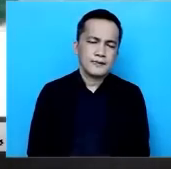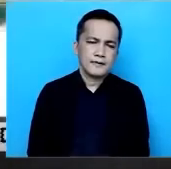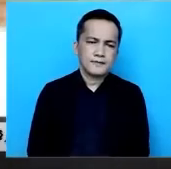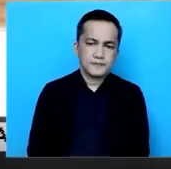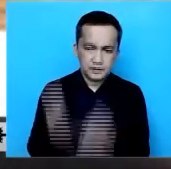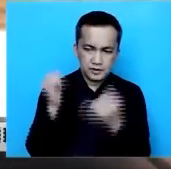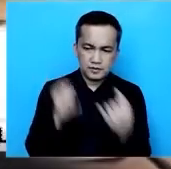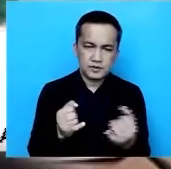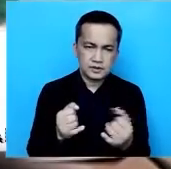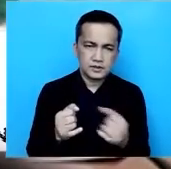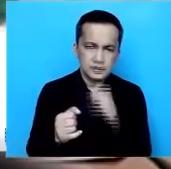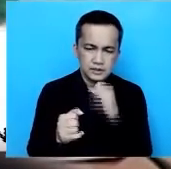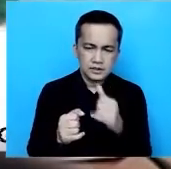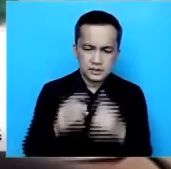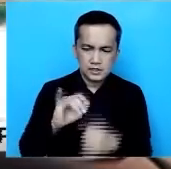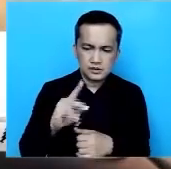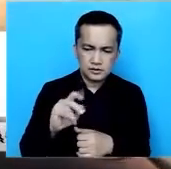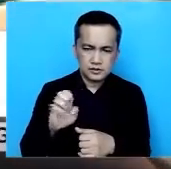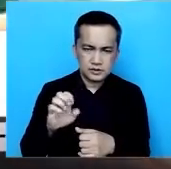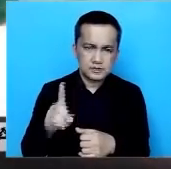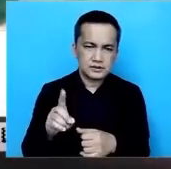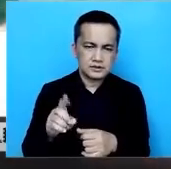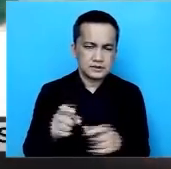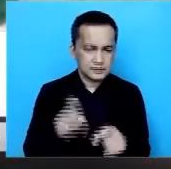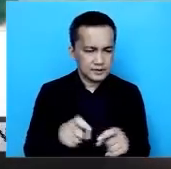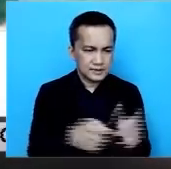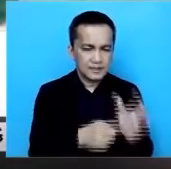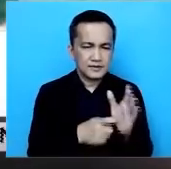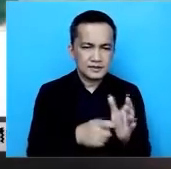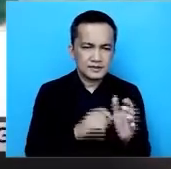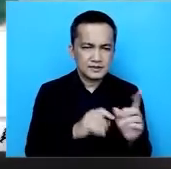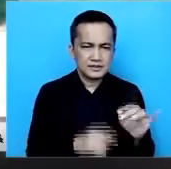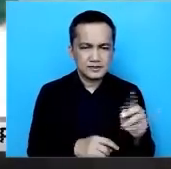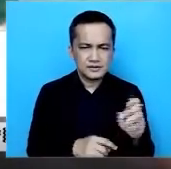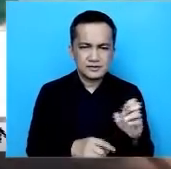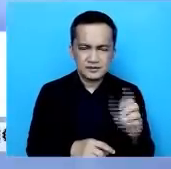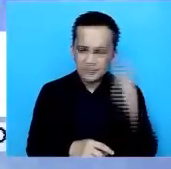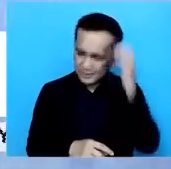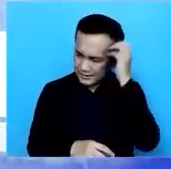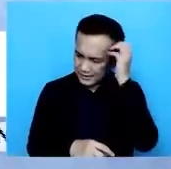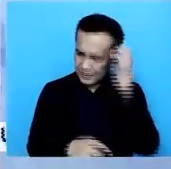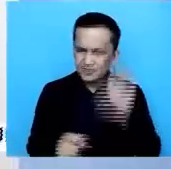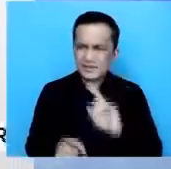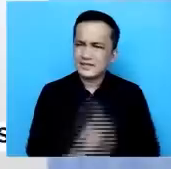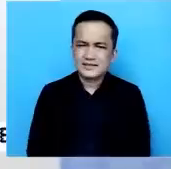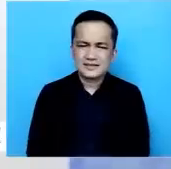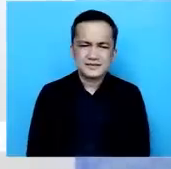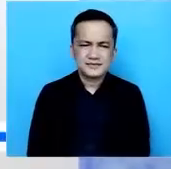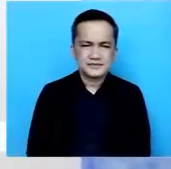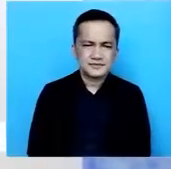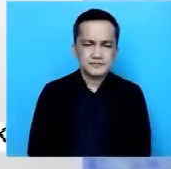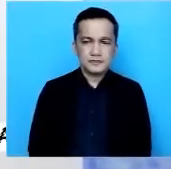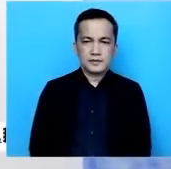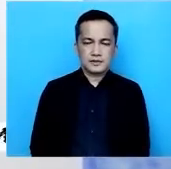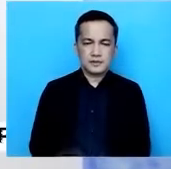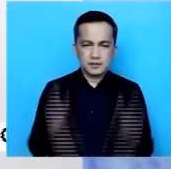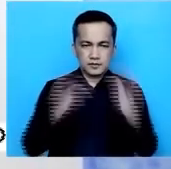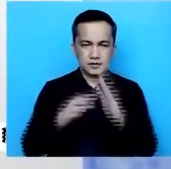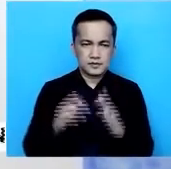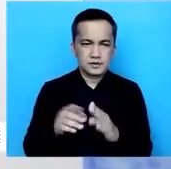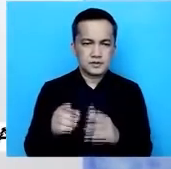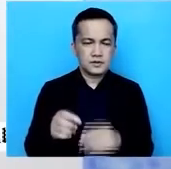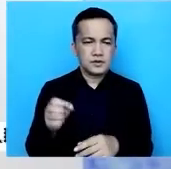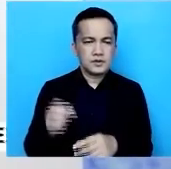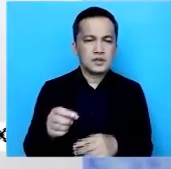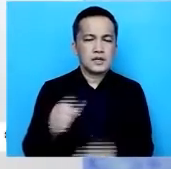kayo ng hindi iodized tapos i-re-require nyo yung iodized. Ano ba yan? Ang problema, mismo ang implementing rules